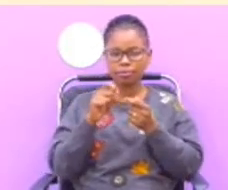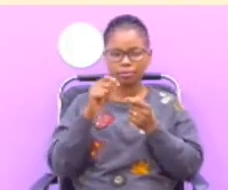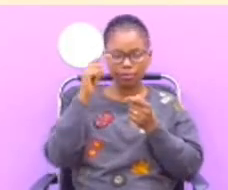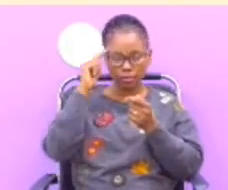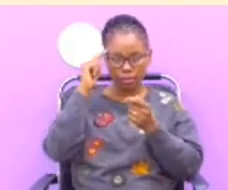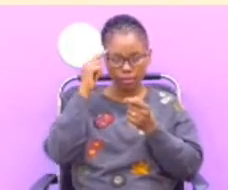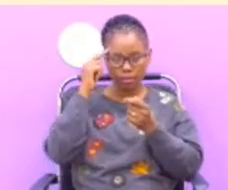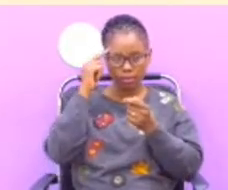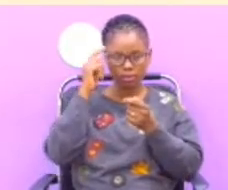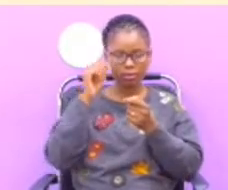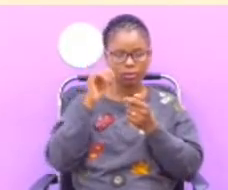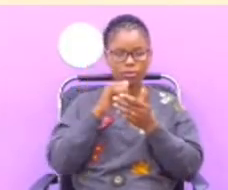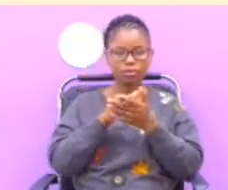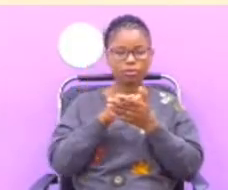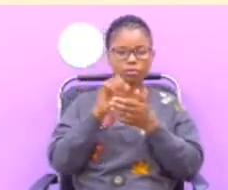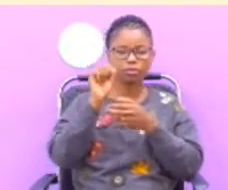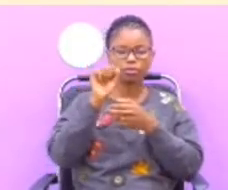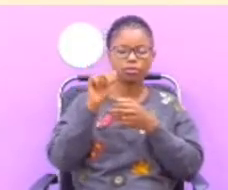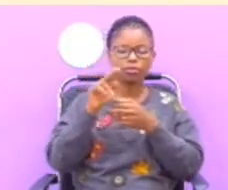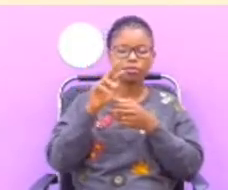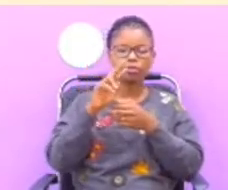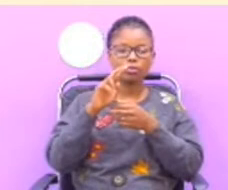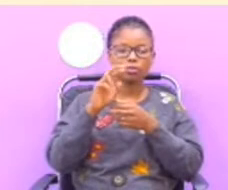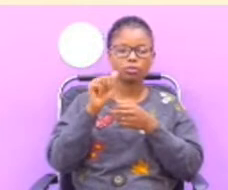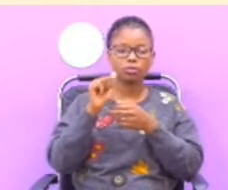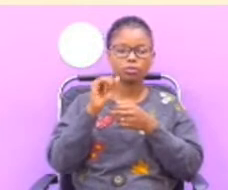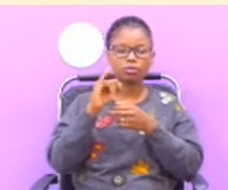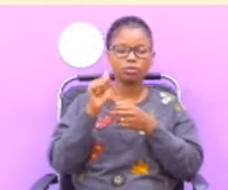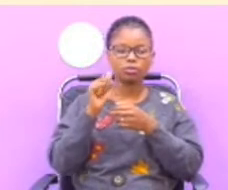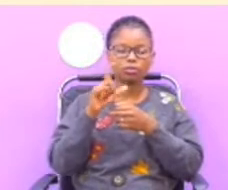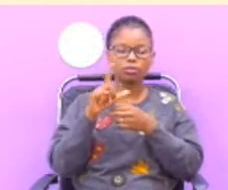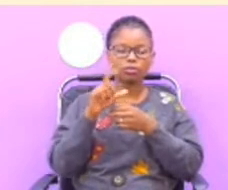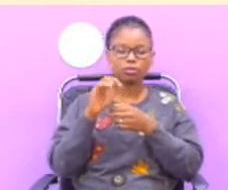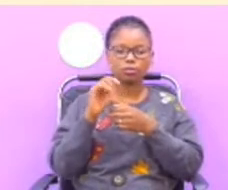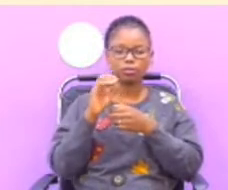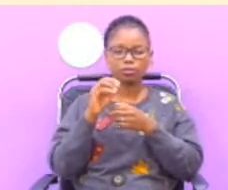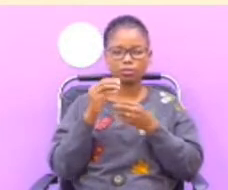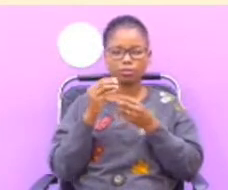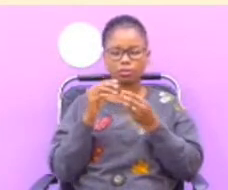siria asuriata makelutu wakiri kwa likuhudhu.